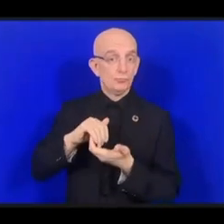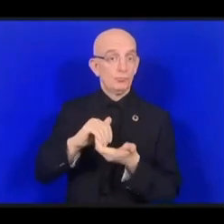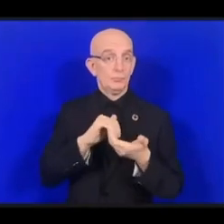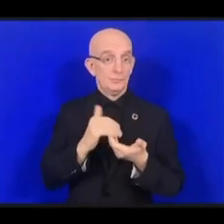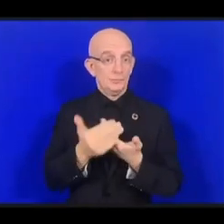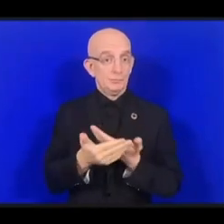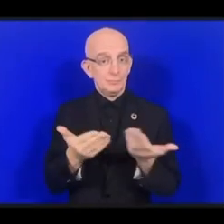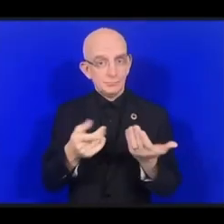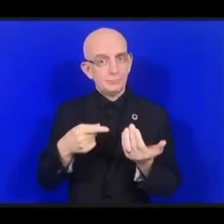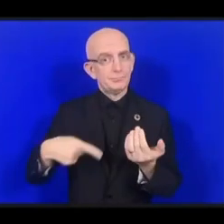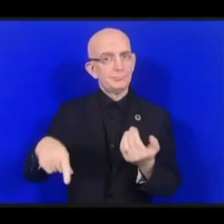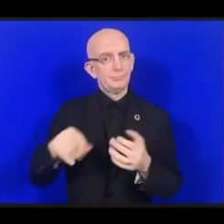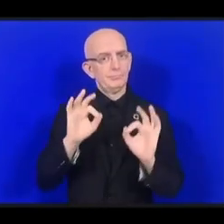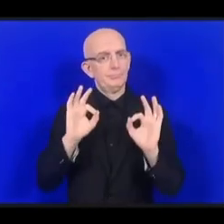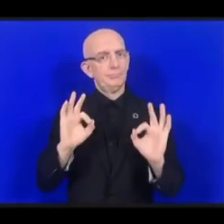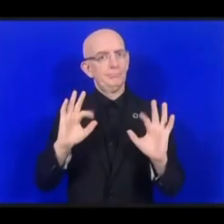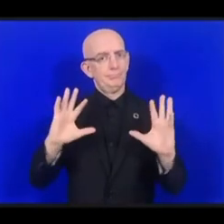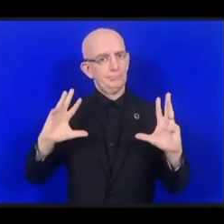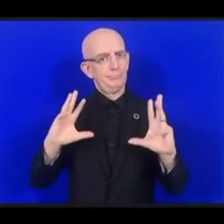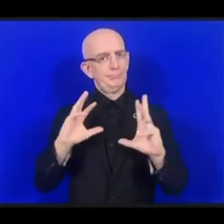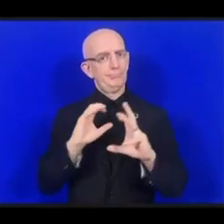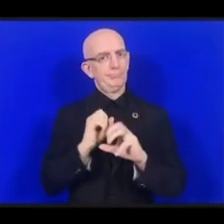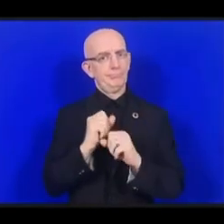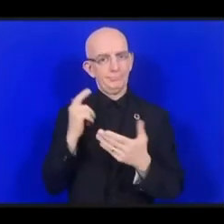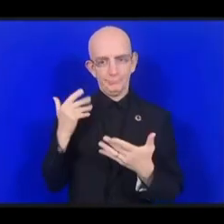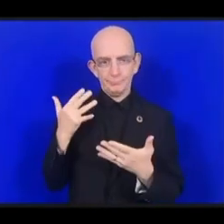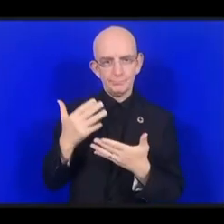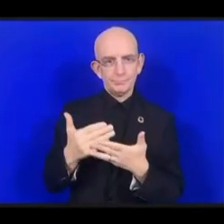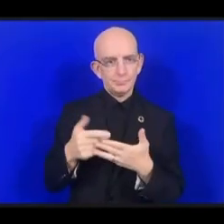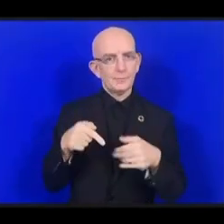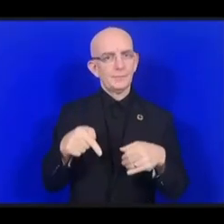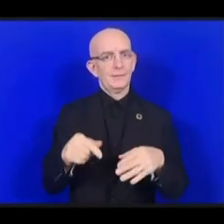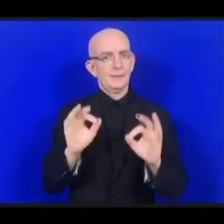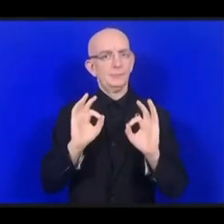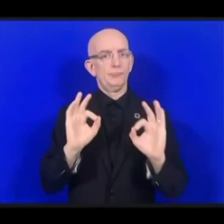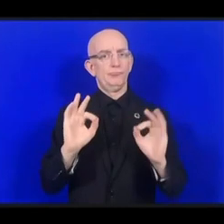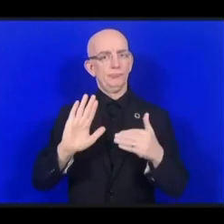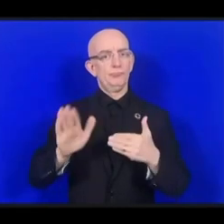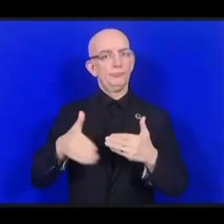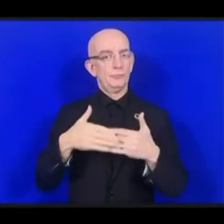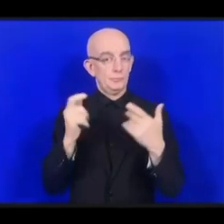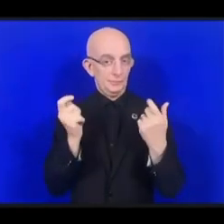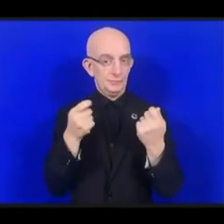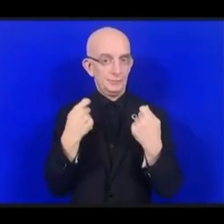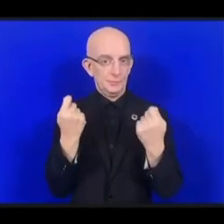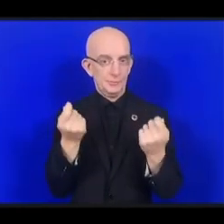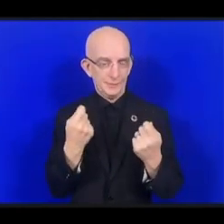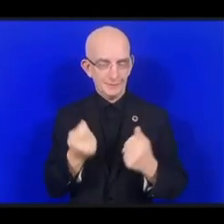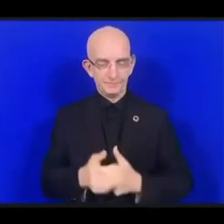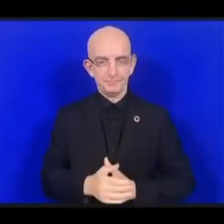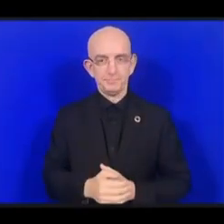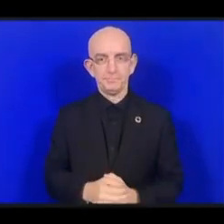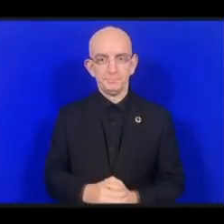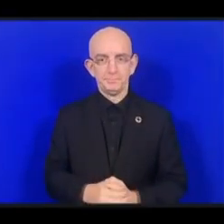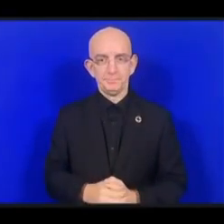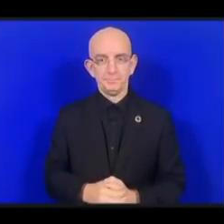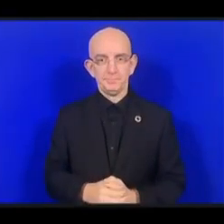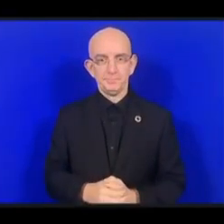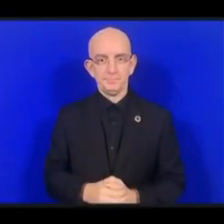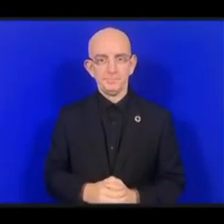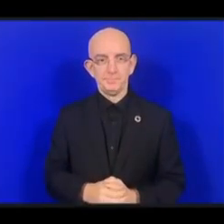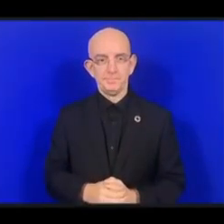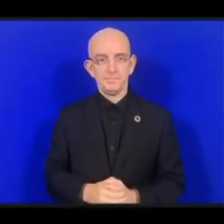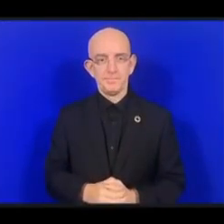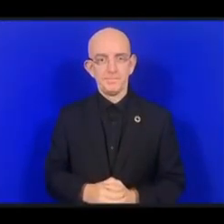え会議終ええ閉会式を迎えられますことえ熱く経緯を表する次第でございます